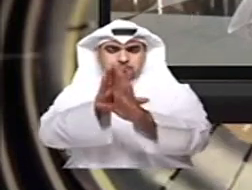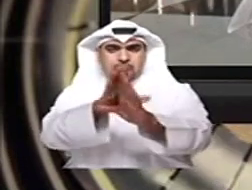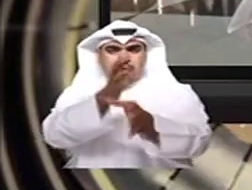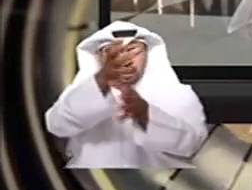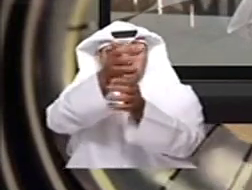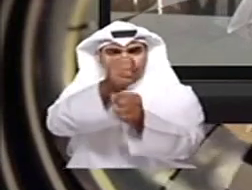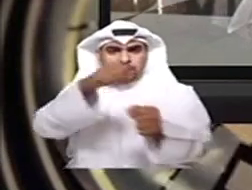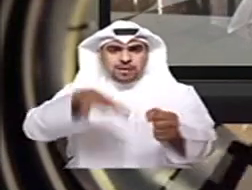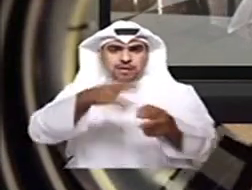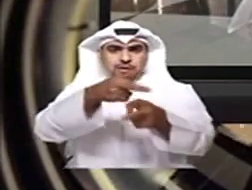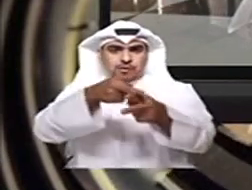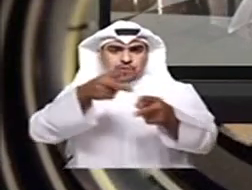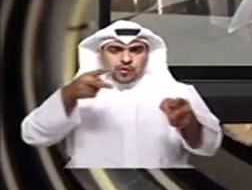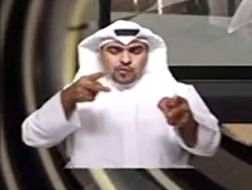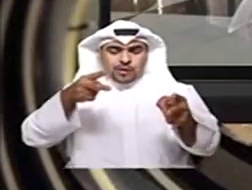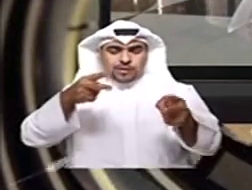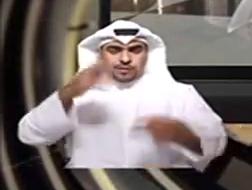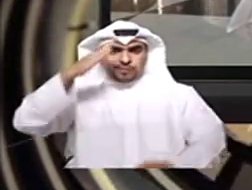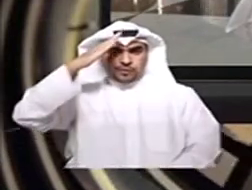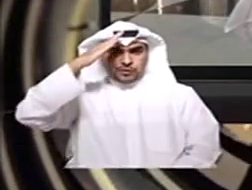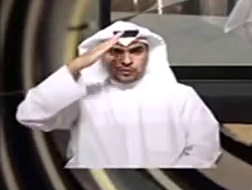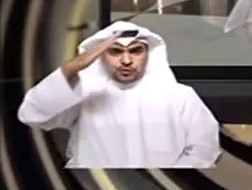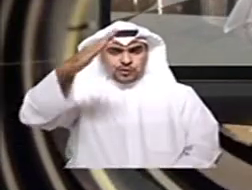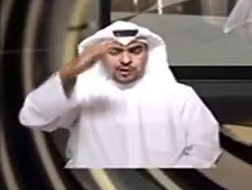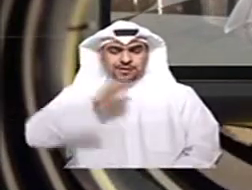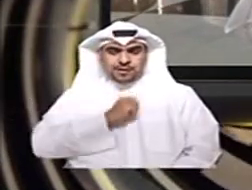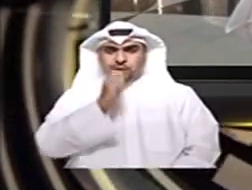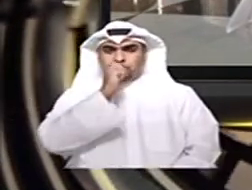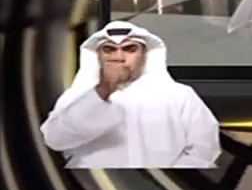من مجمع 360 الزميل وائل الحويدر مراسل تلفزيون دولة الكويت. شكرا جزيلا.